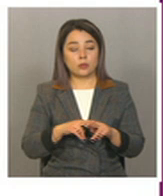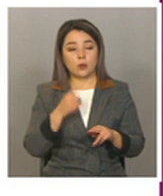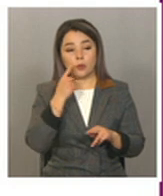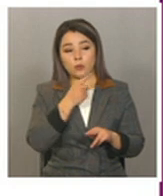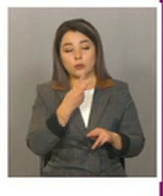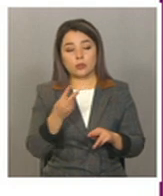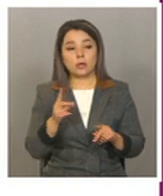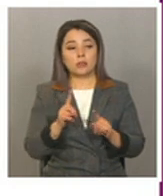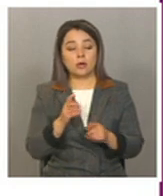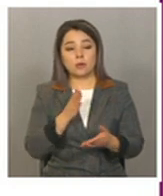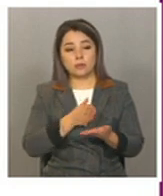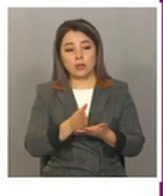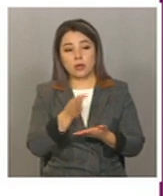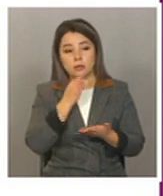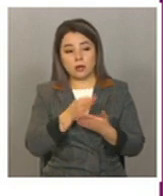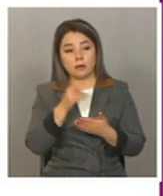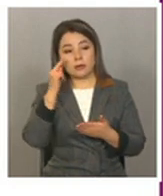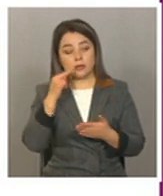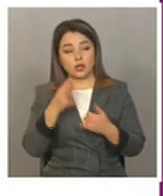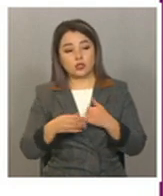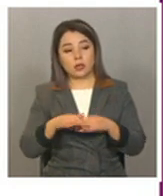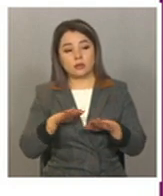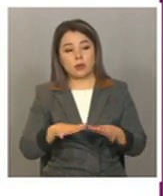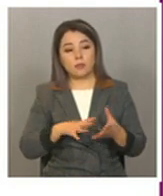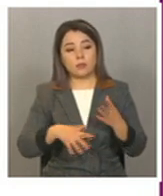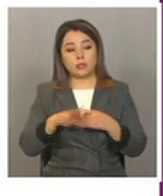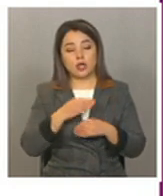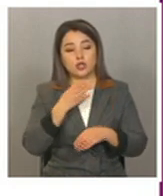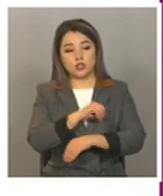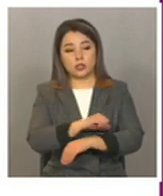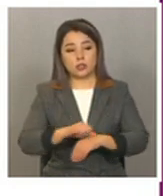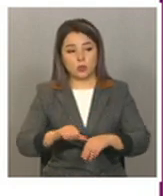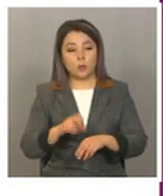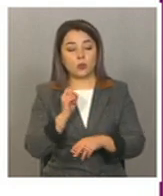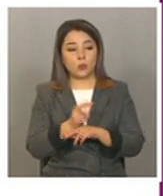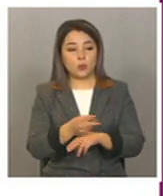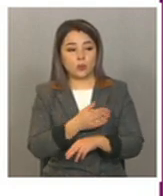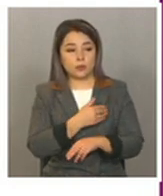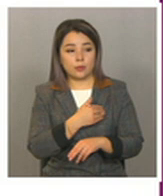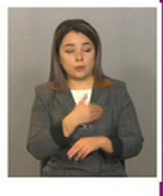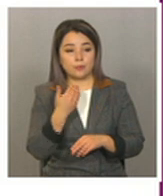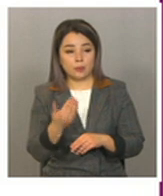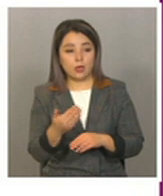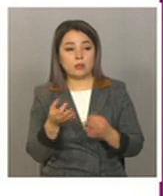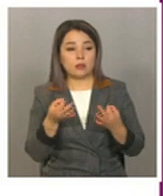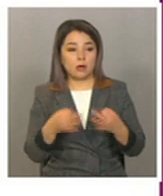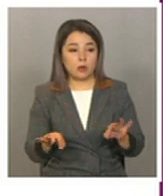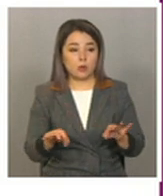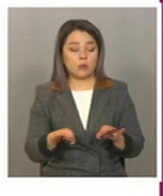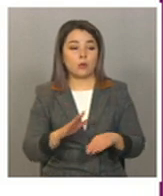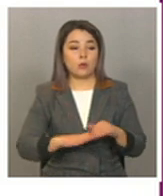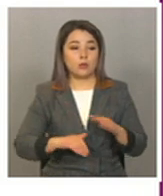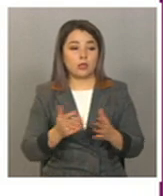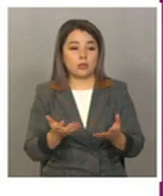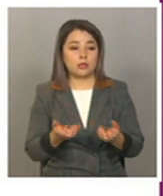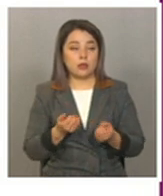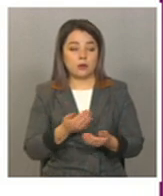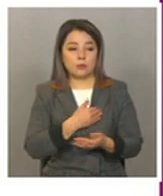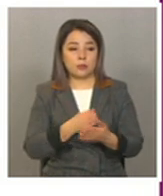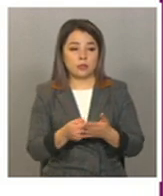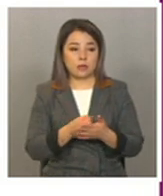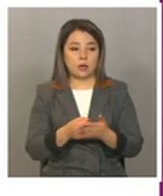не? Қытай жерінен барлық шетелдіктерді қуу, тәуелсіздікке қол жеткізу,